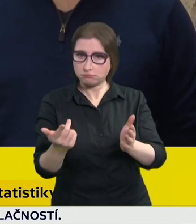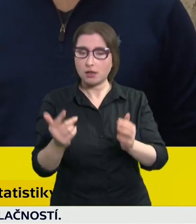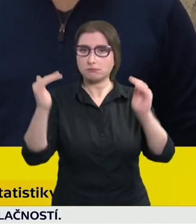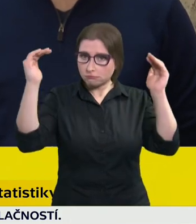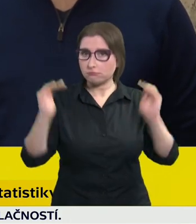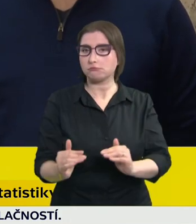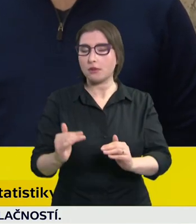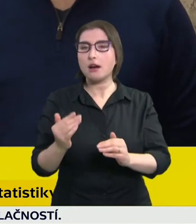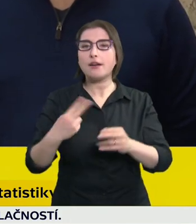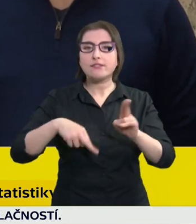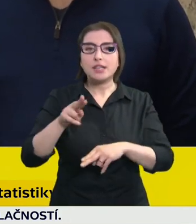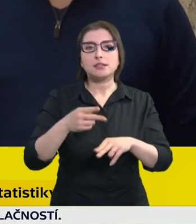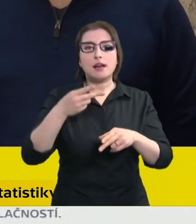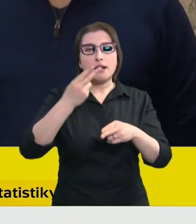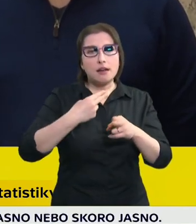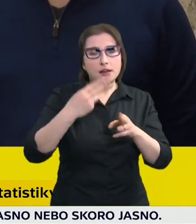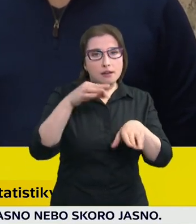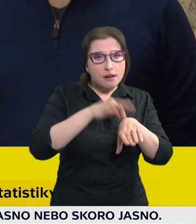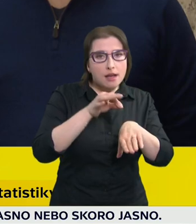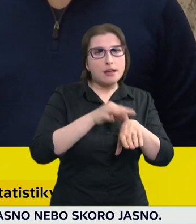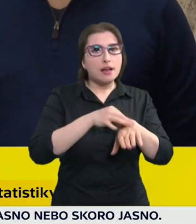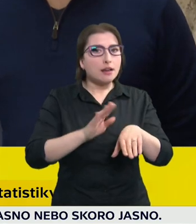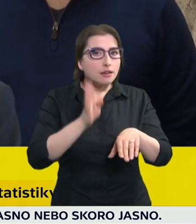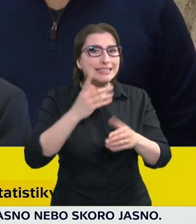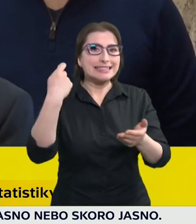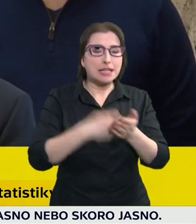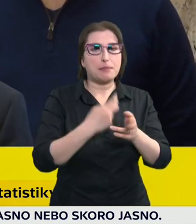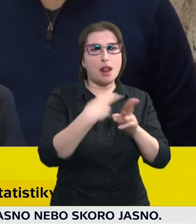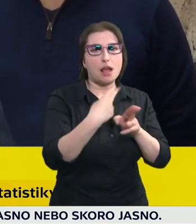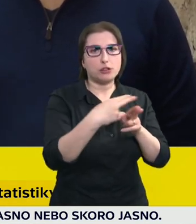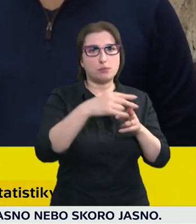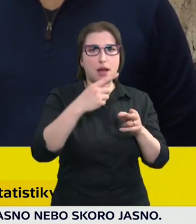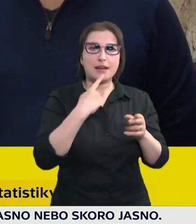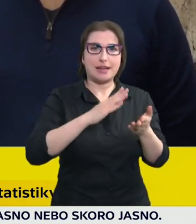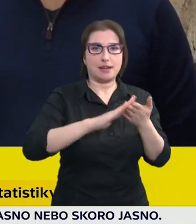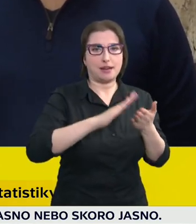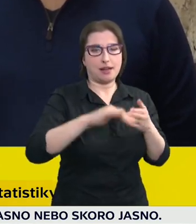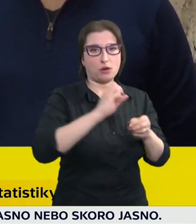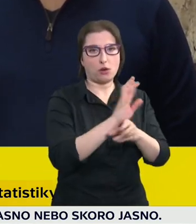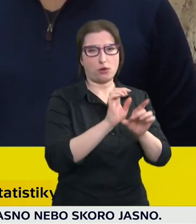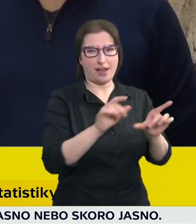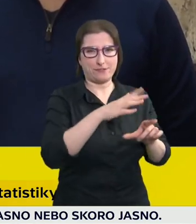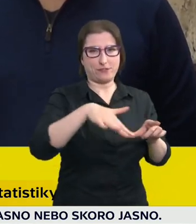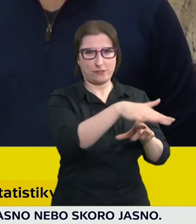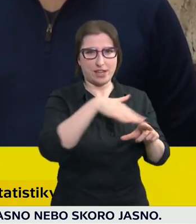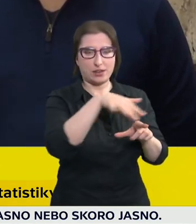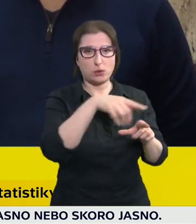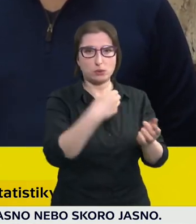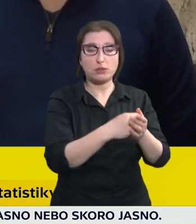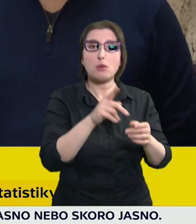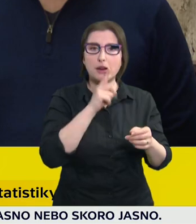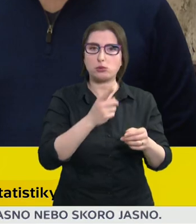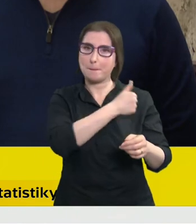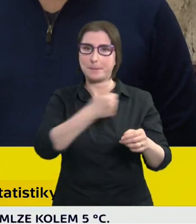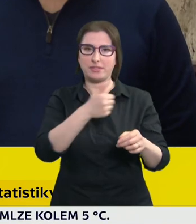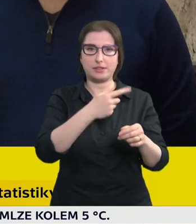nakažených zdravotnických pracovníků a zejména lékařů fakultní lůžkové péči, kde také došlo k největšímu objemu toho proočkování.